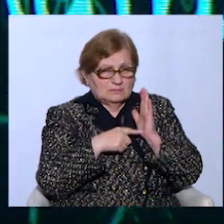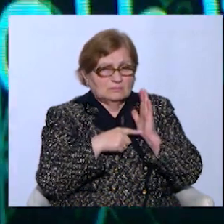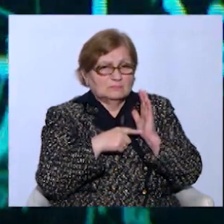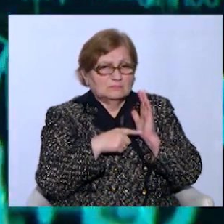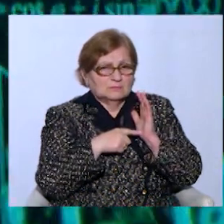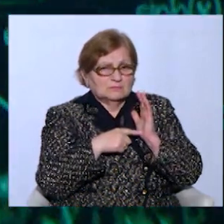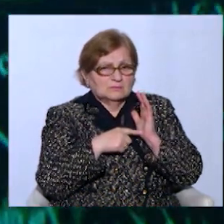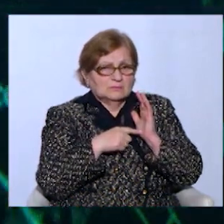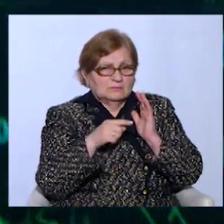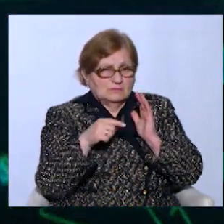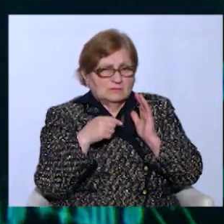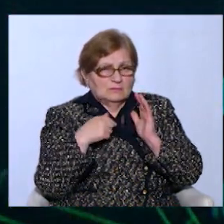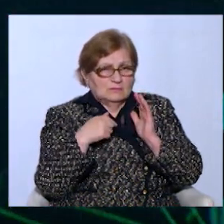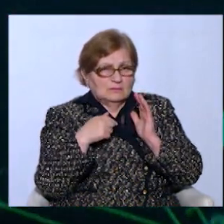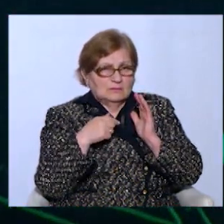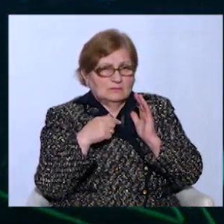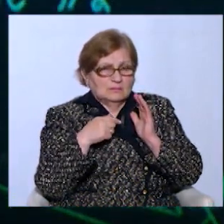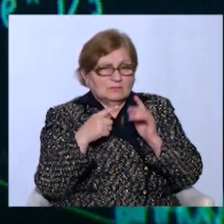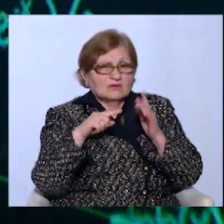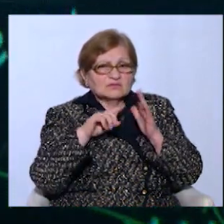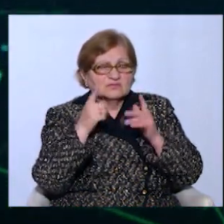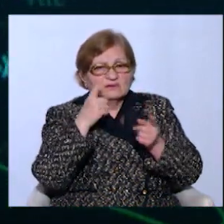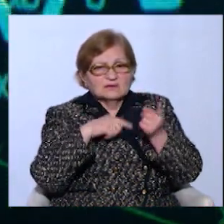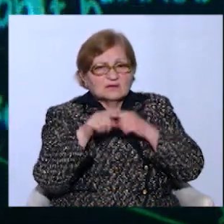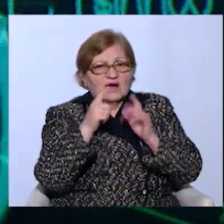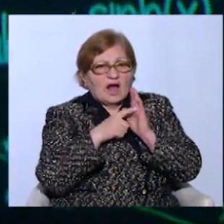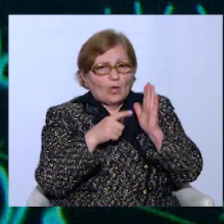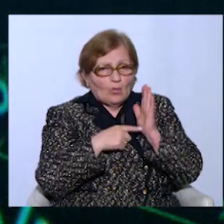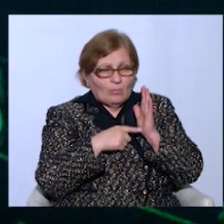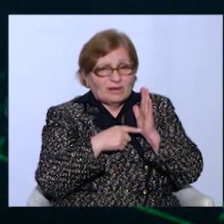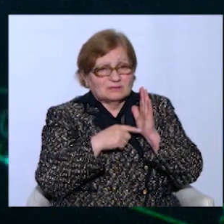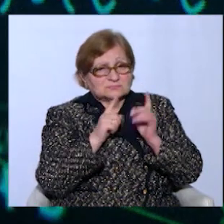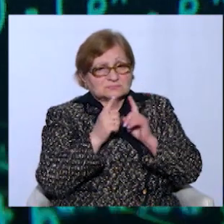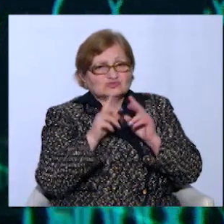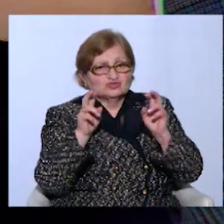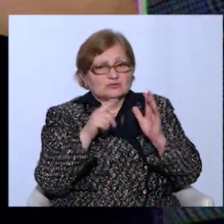sinus alpha ზე, ნიშნავს რომ ჩვენ ვამრავლებთ, ეს არის გამრავლება.